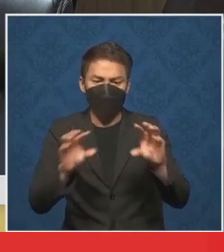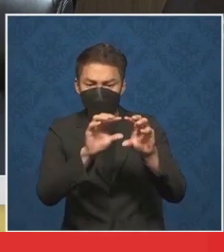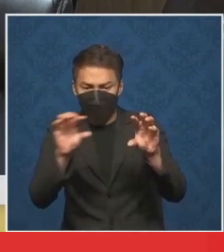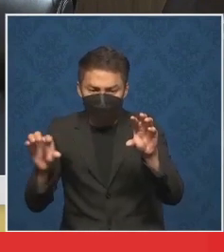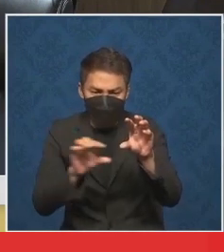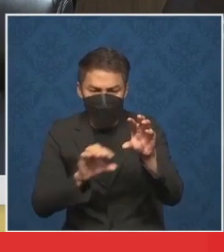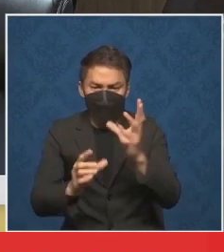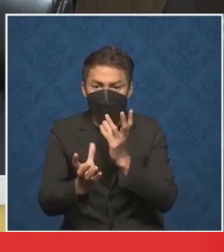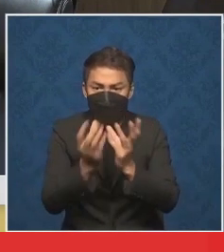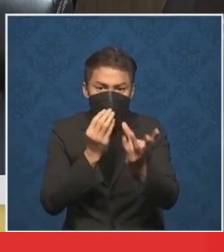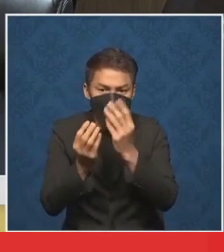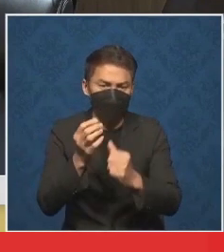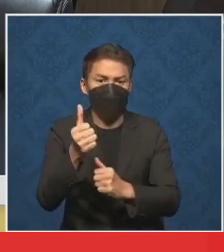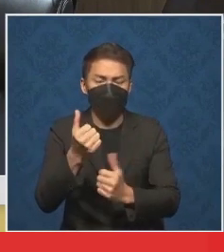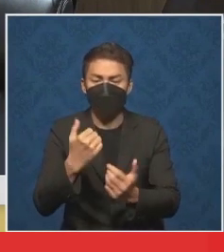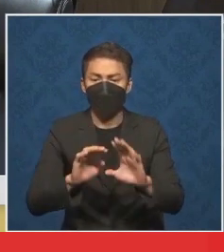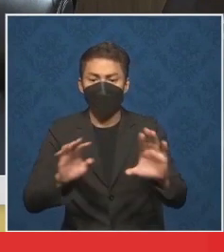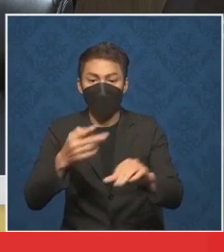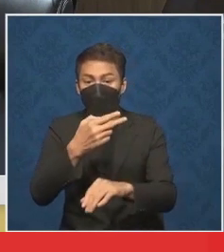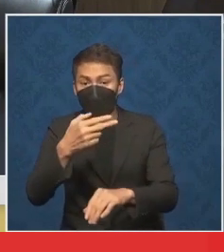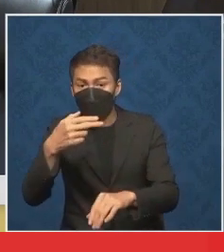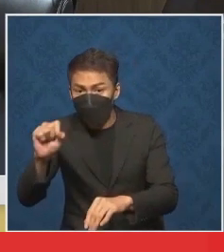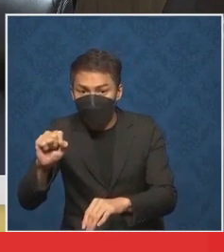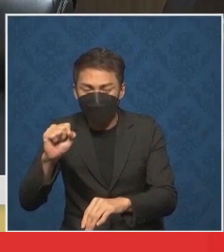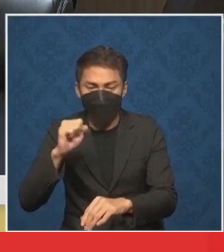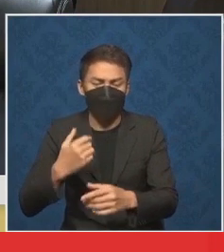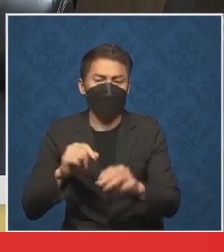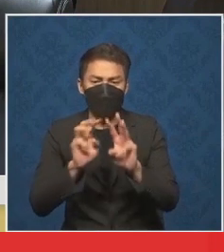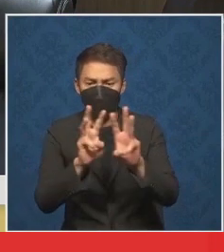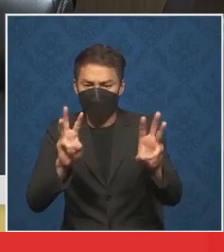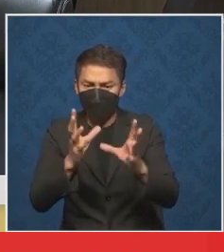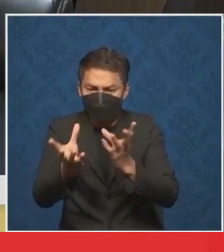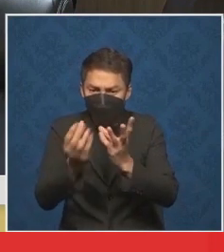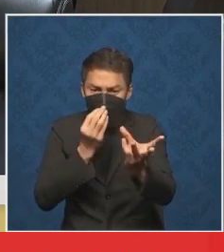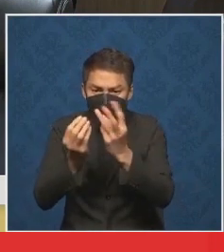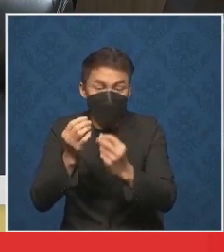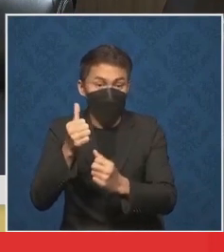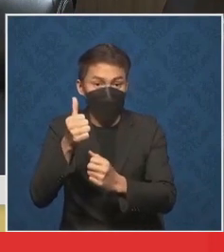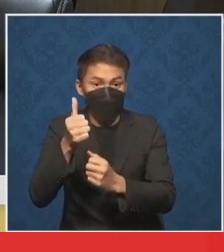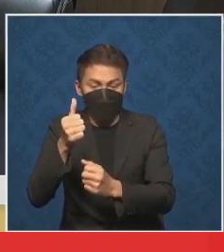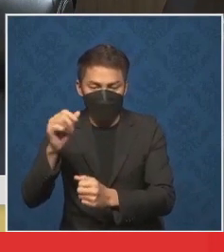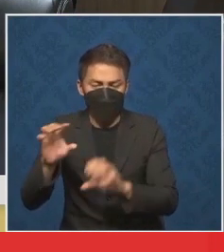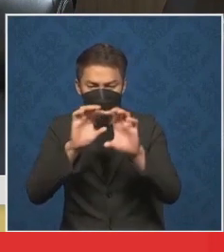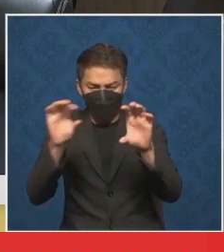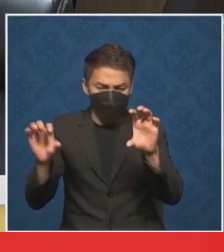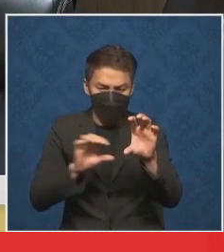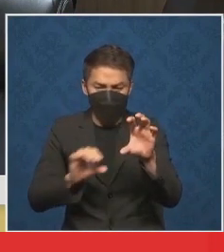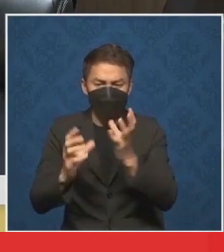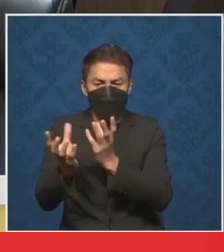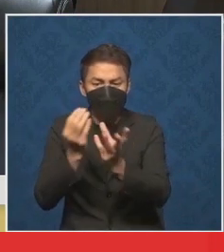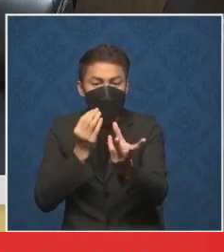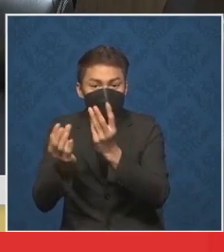นะครับเปิดหลักสูตรที่เสรีทางโซเชียลแล้วก็ให้เขาเข้ามาศึกษานะครับโดย